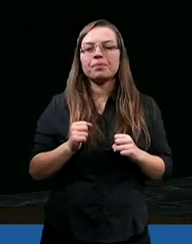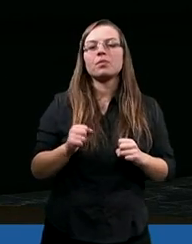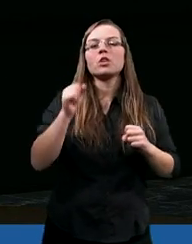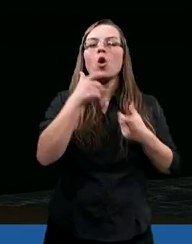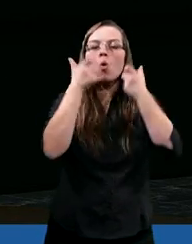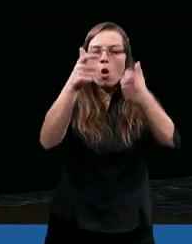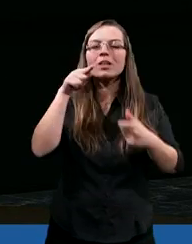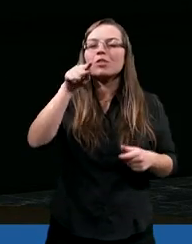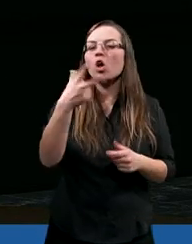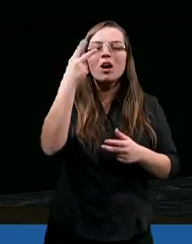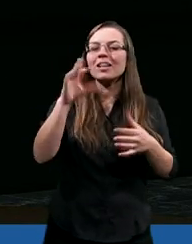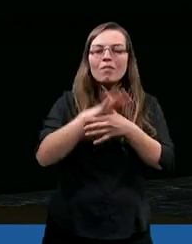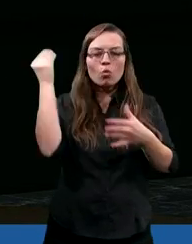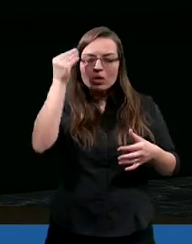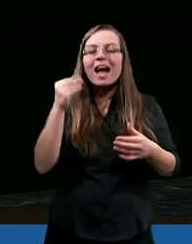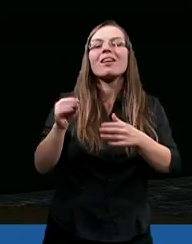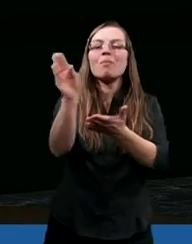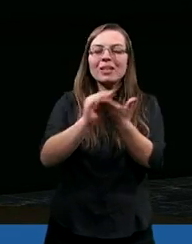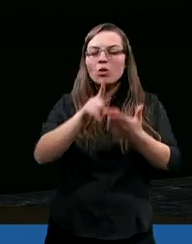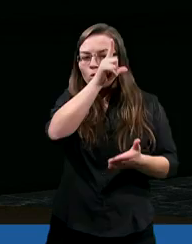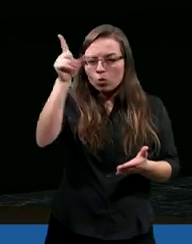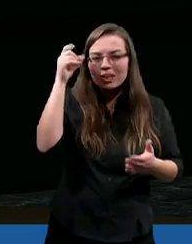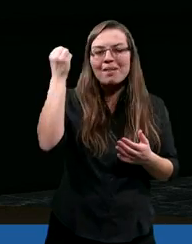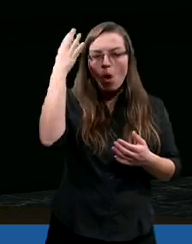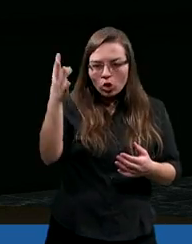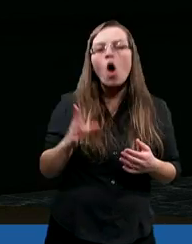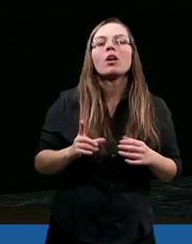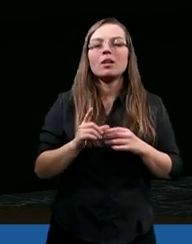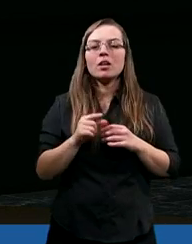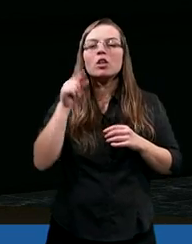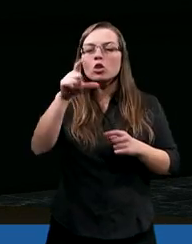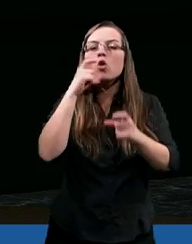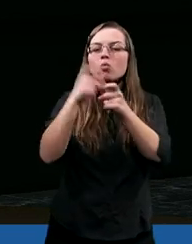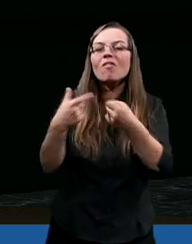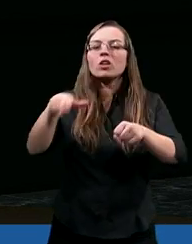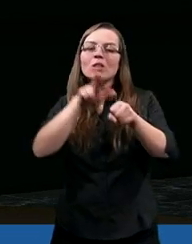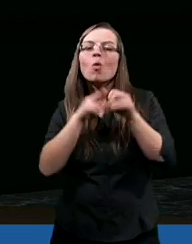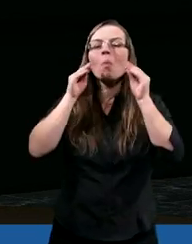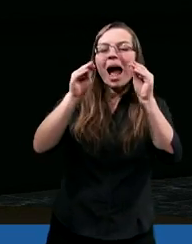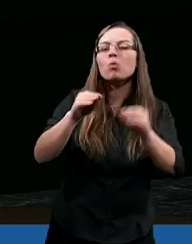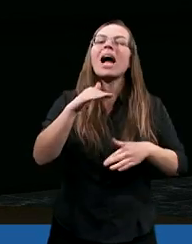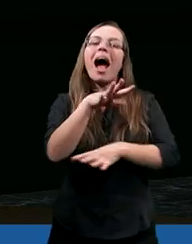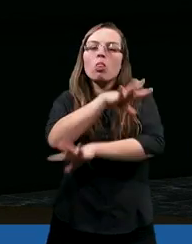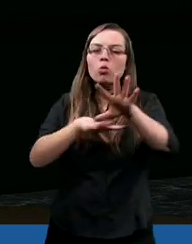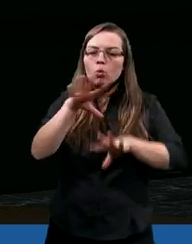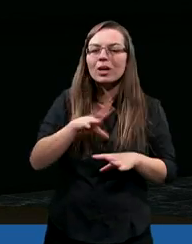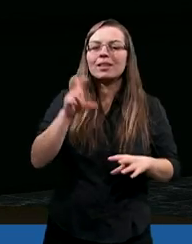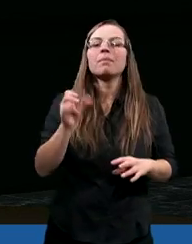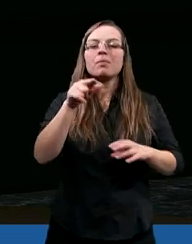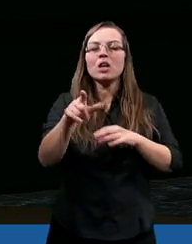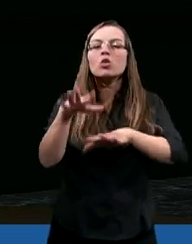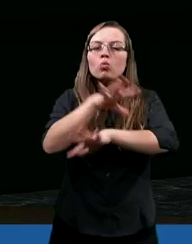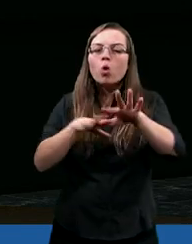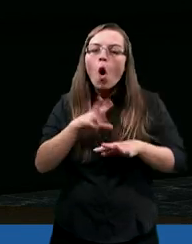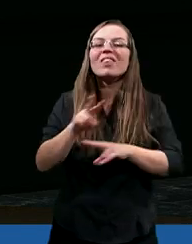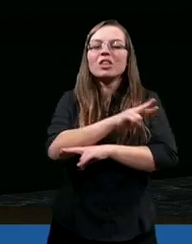Głosimy to nie w uczonych słowach ludzkiej mądrości, lecz w słowach, których naucza Duch, przykładając do